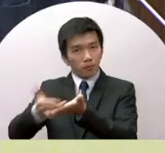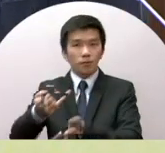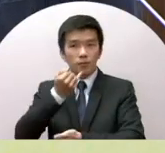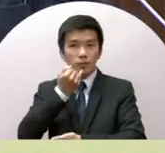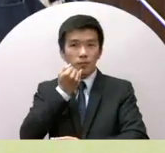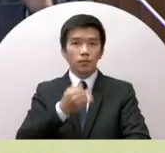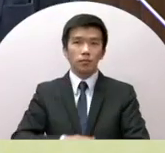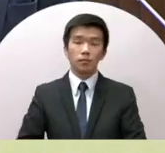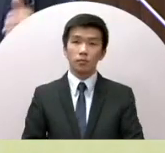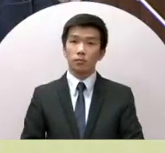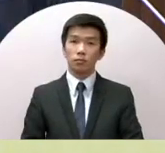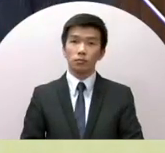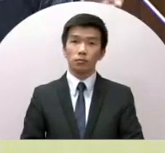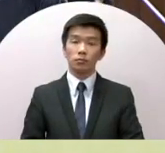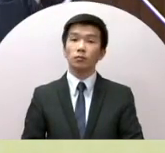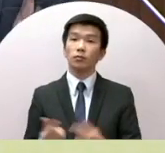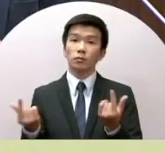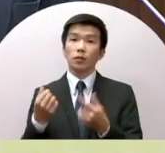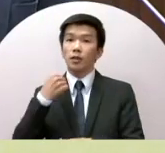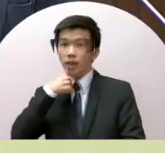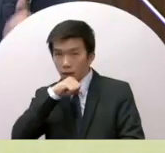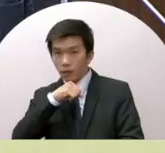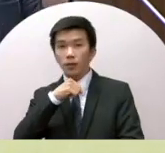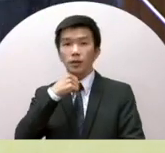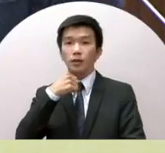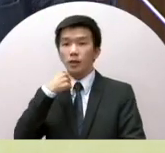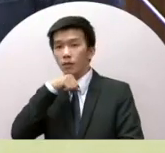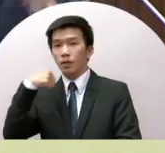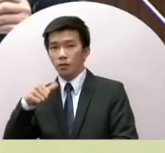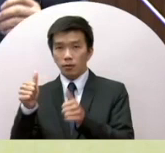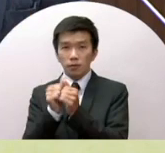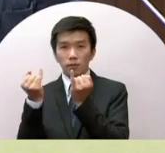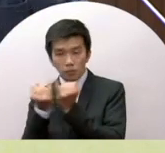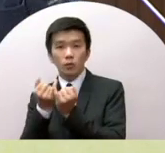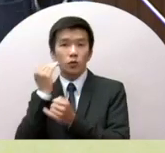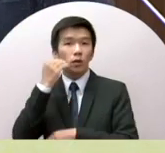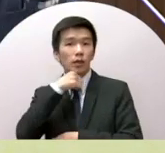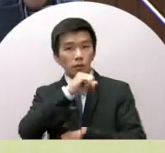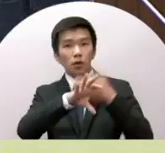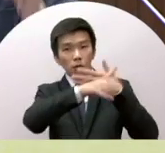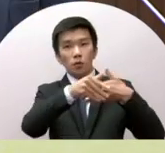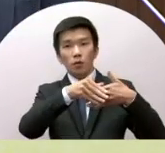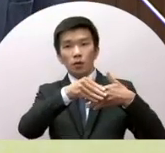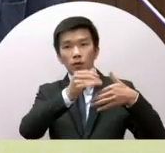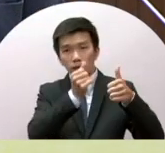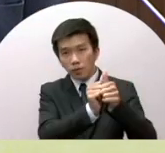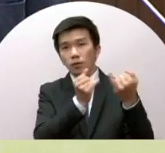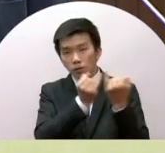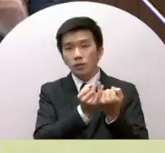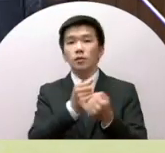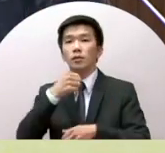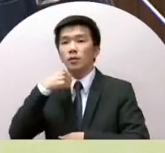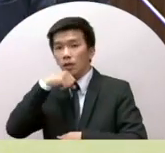实上，不只是有台湾跟台湾的同志结婚，台湾跟异国的同志结婚，台湾跟港澳大陆的同志结